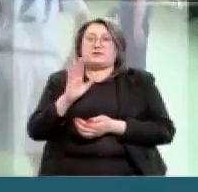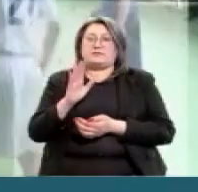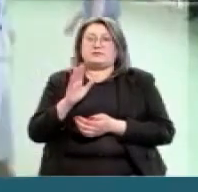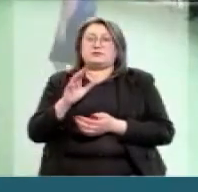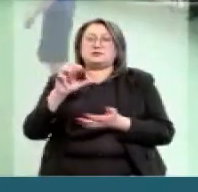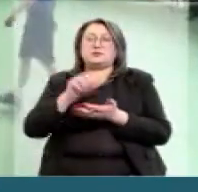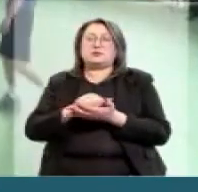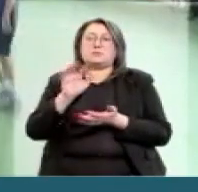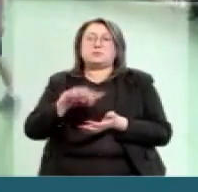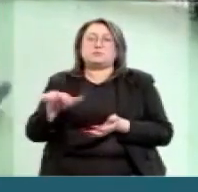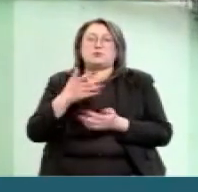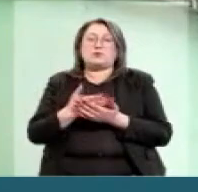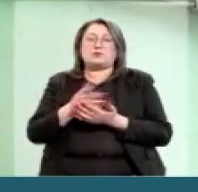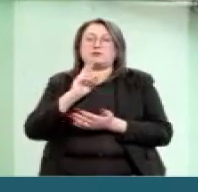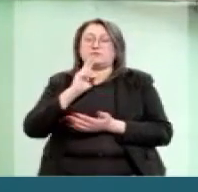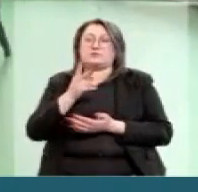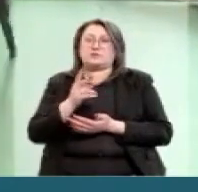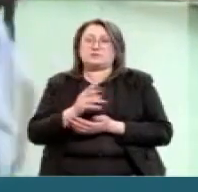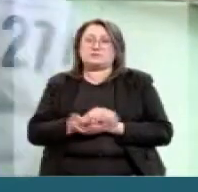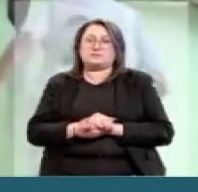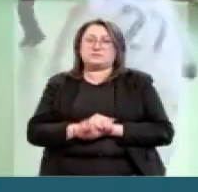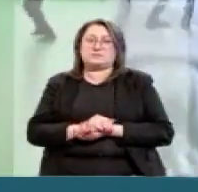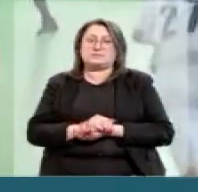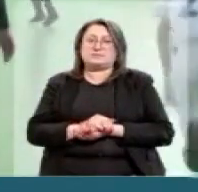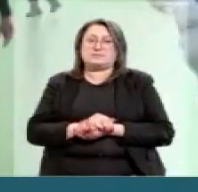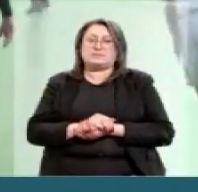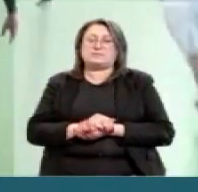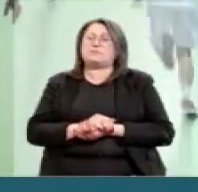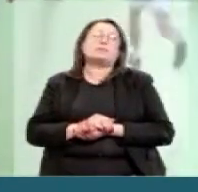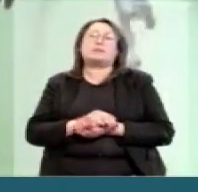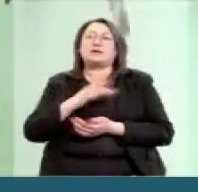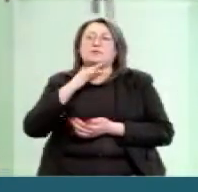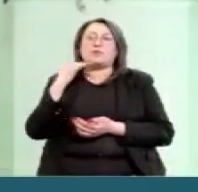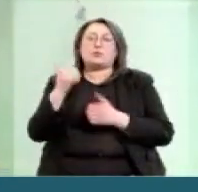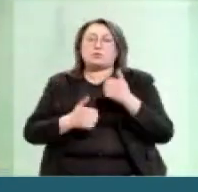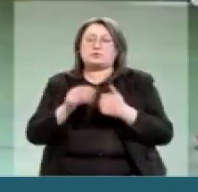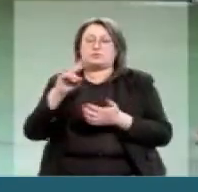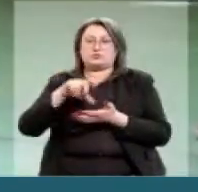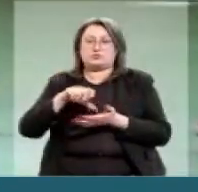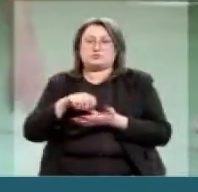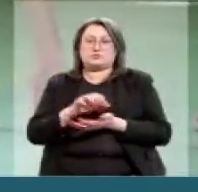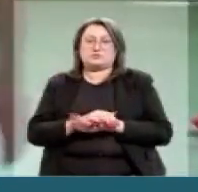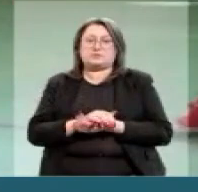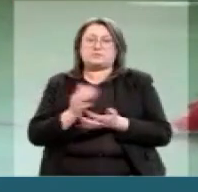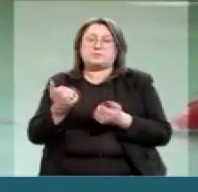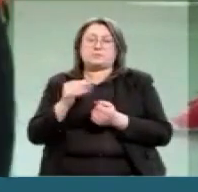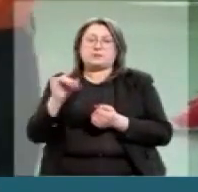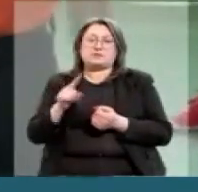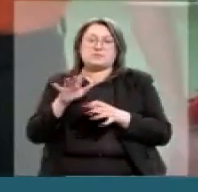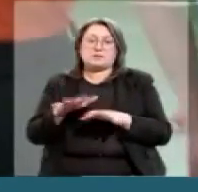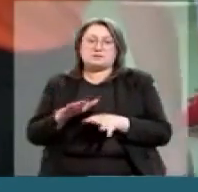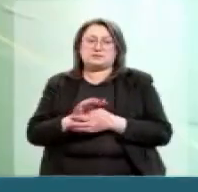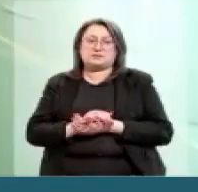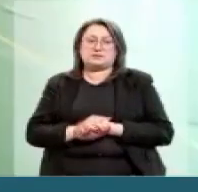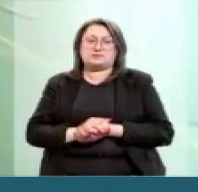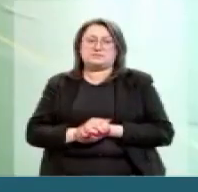жылдай болды. Осы уақыт аралығында көптеген жарыстардан жүлделі орынға ие болған. Бүгінгі сайысқа командасымен қызу дайындықпен